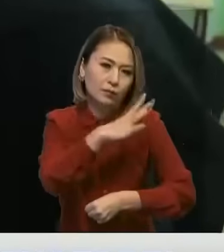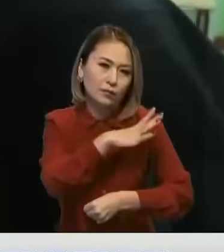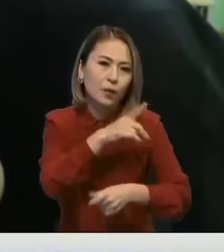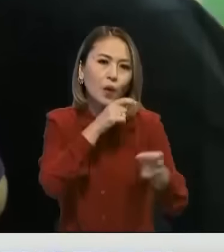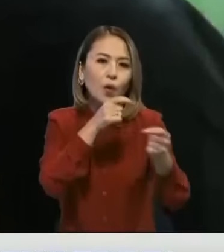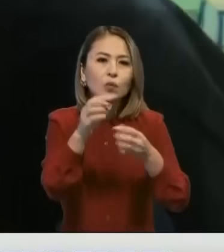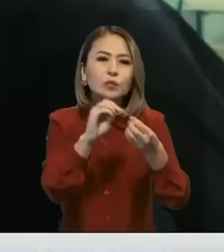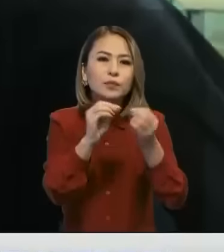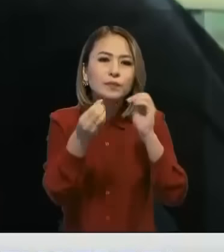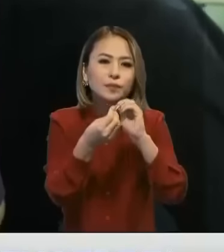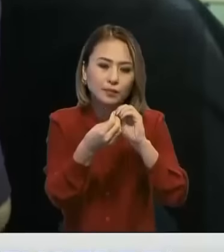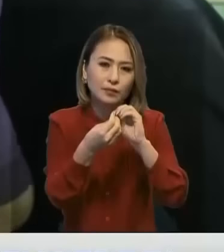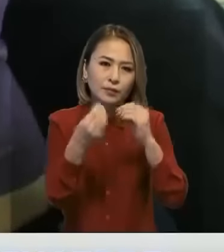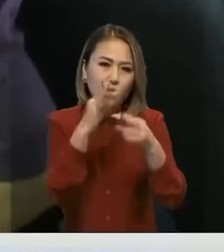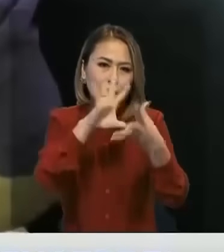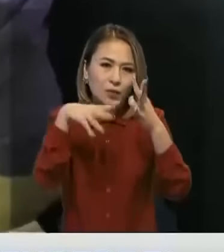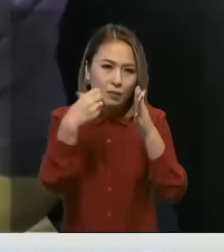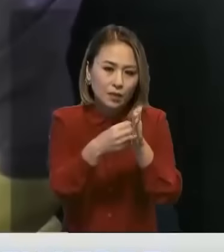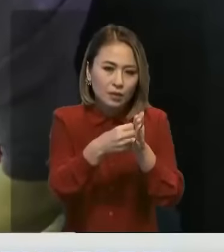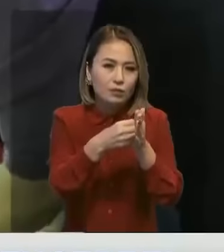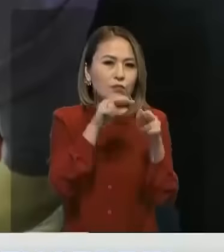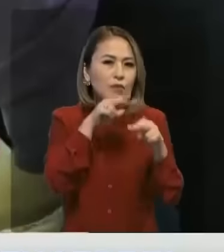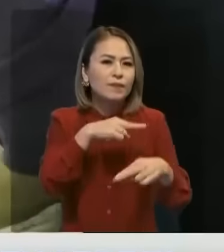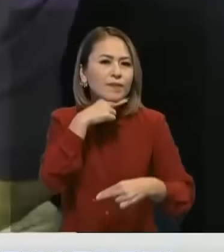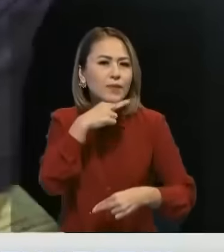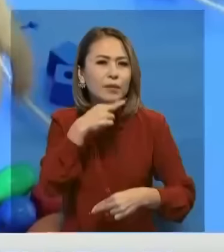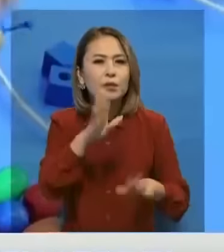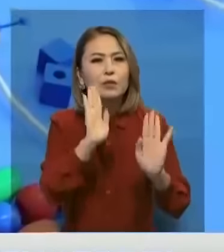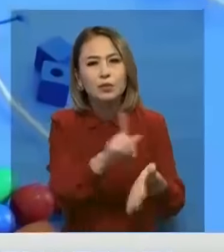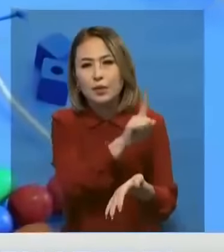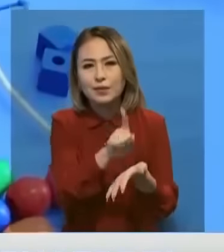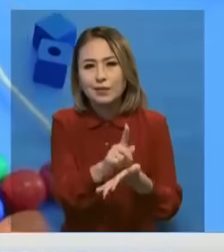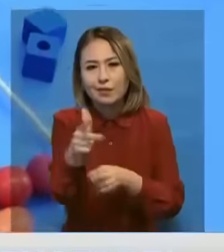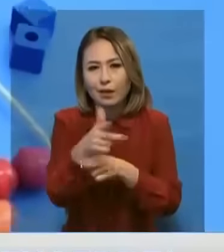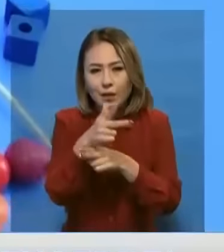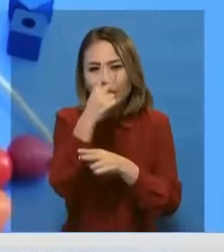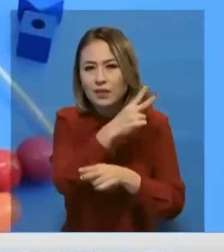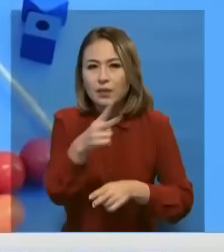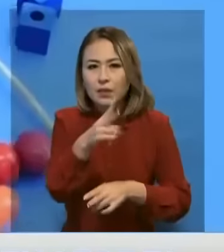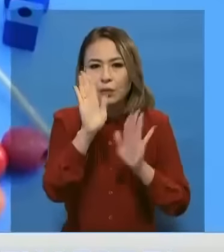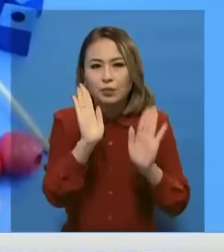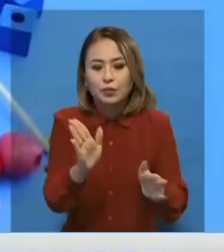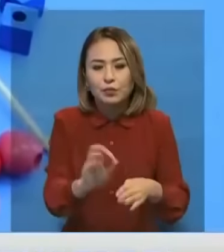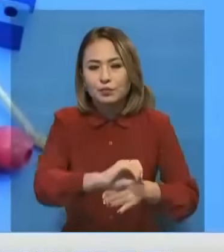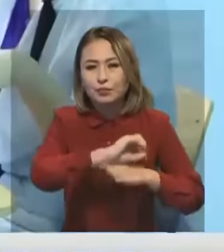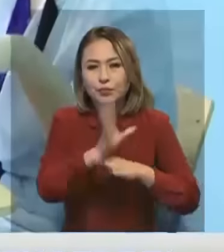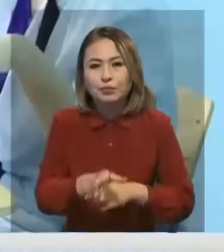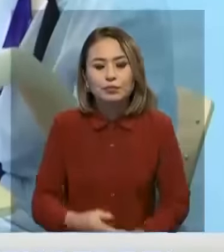талаптар қойылады. Қауіпсіздік мәселесіне жіті мән беріледі. Әрбір топ бейне бақылау камераларымен жабдықталуы